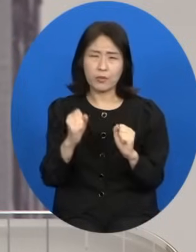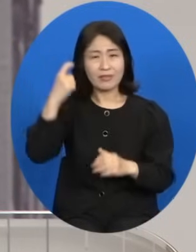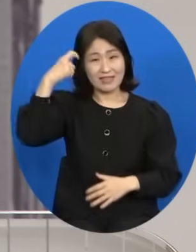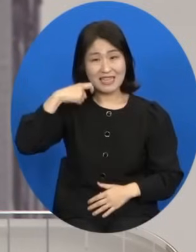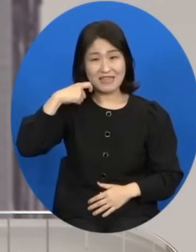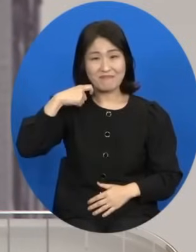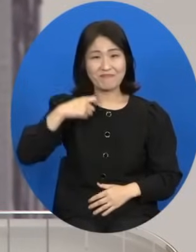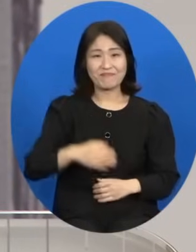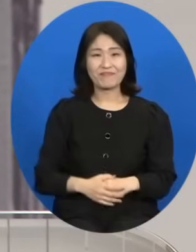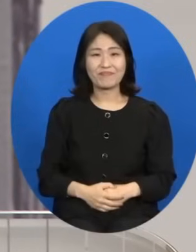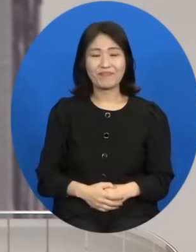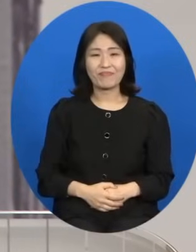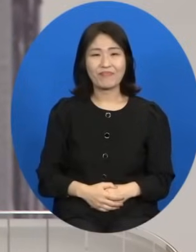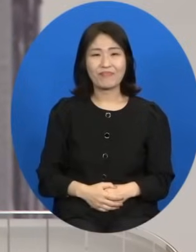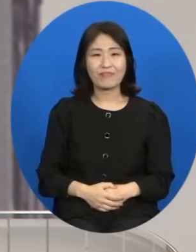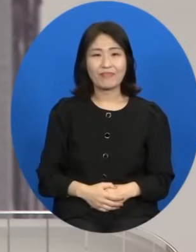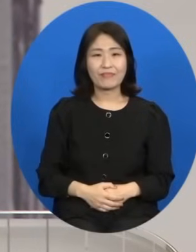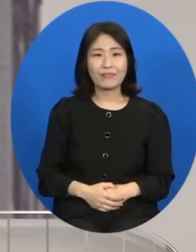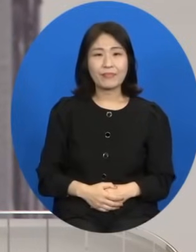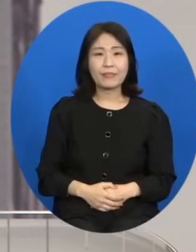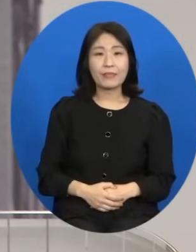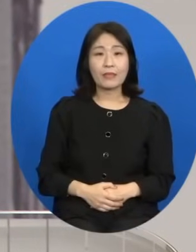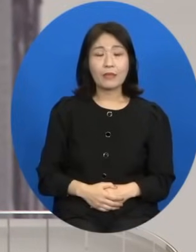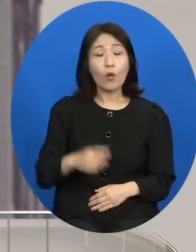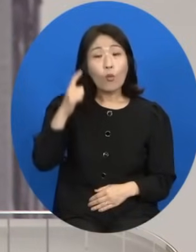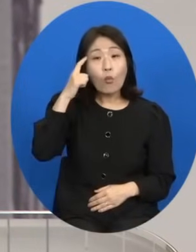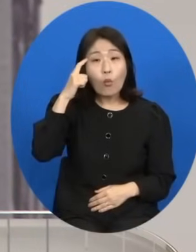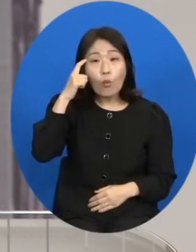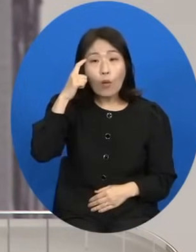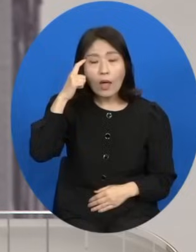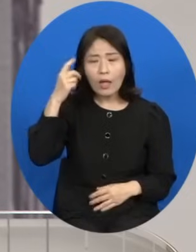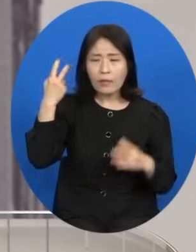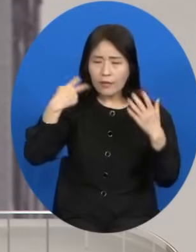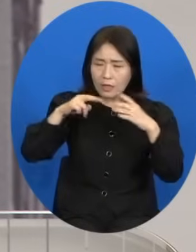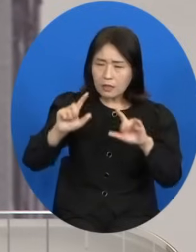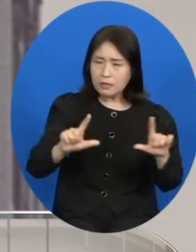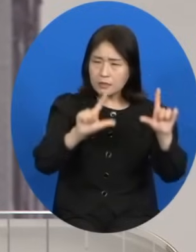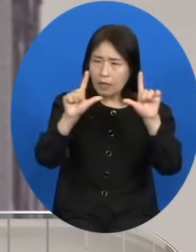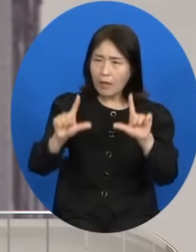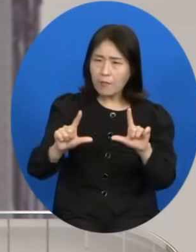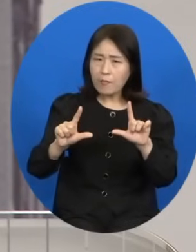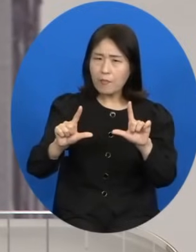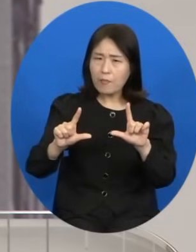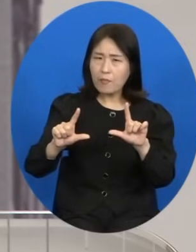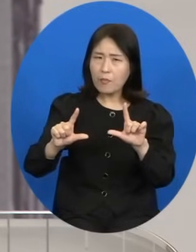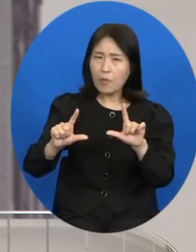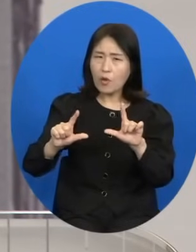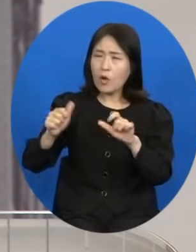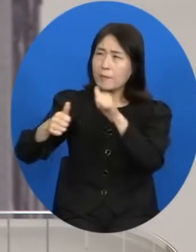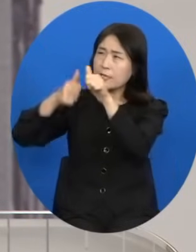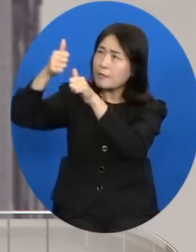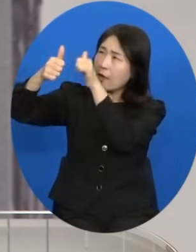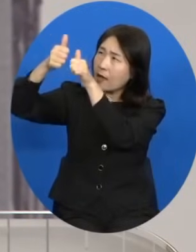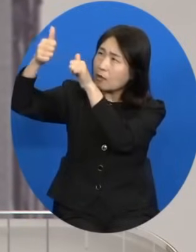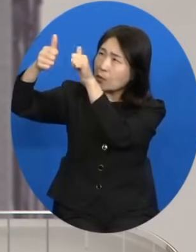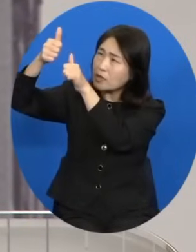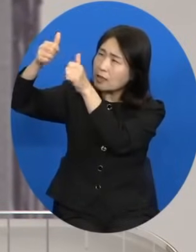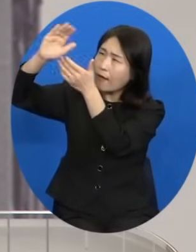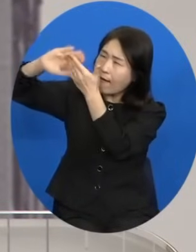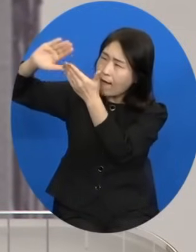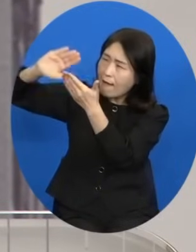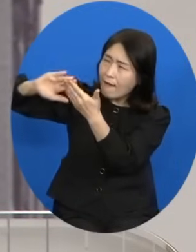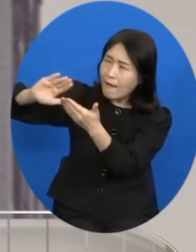다니엘에게 만 시작된게 아니고 아브라함부터 모세 다윗 여호사밧